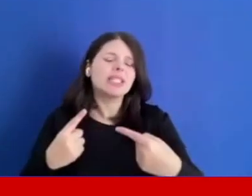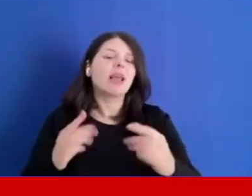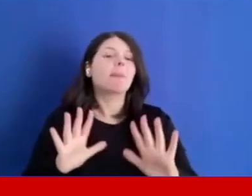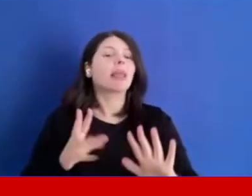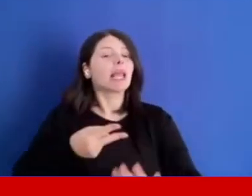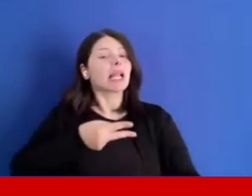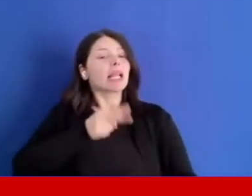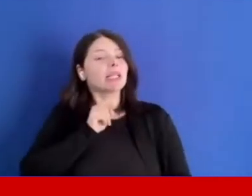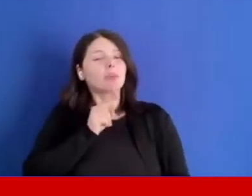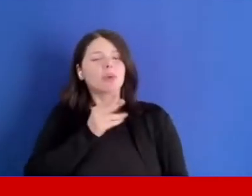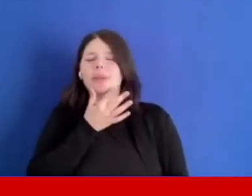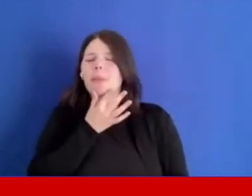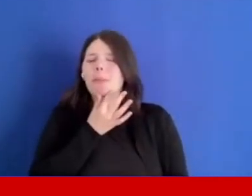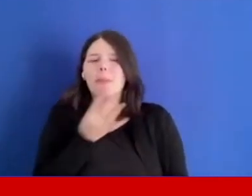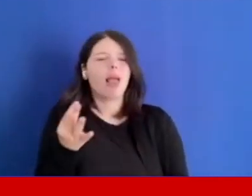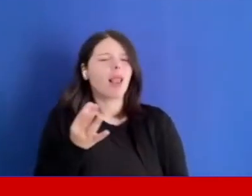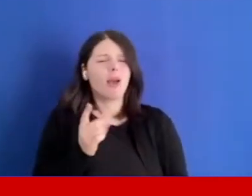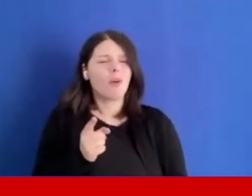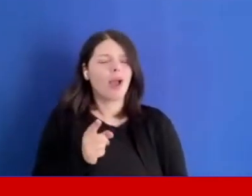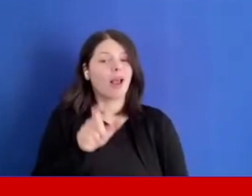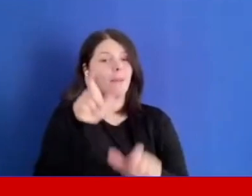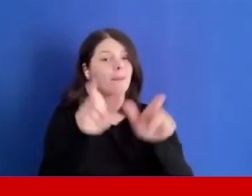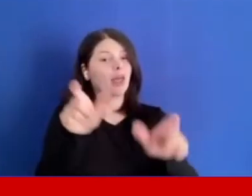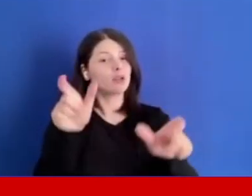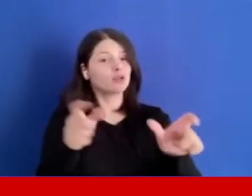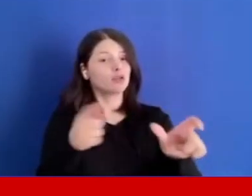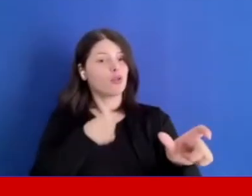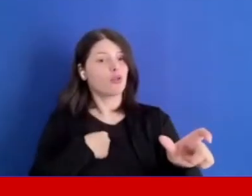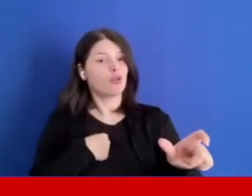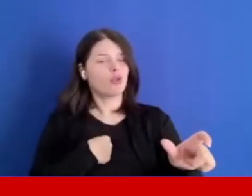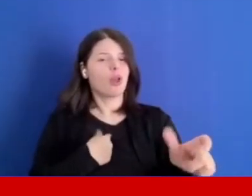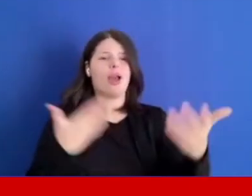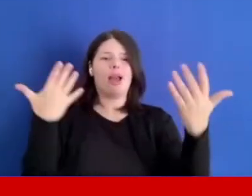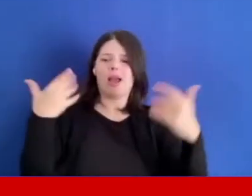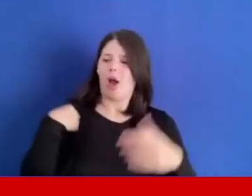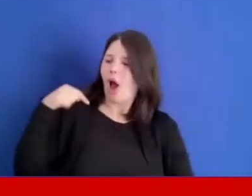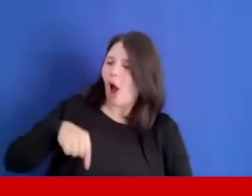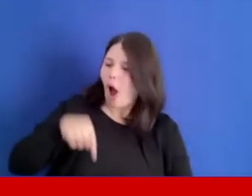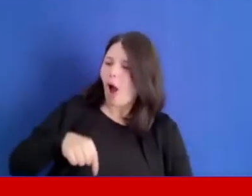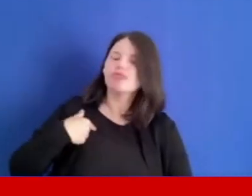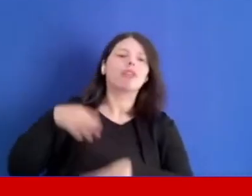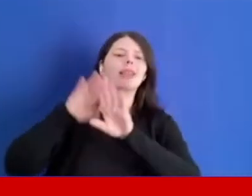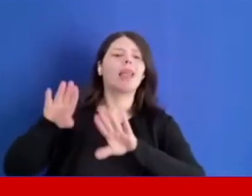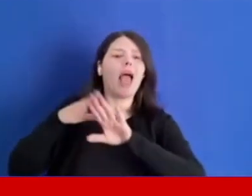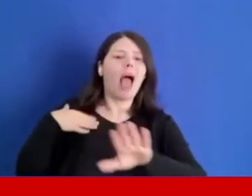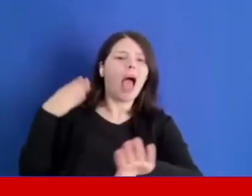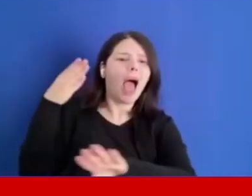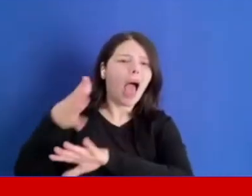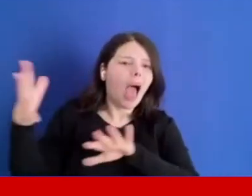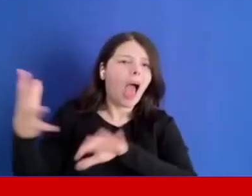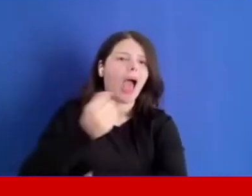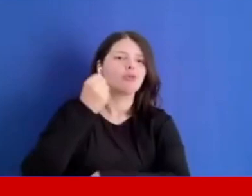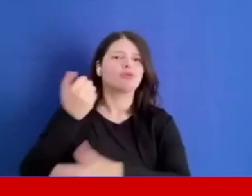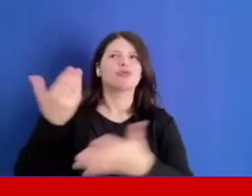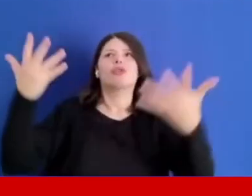viene dalle persone che mi dicono: oggi sono riuscita ad andare a teatro, a comprendere tutto dall'inizio fino